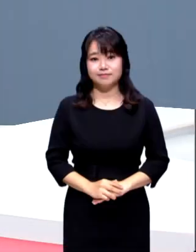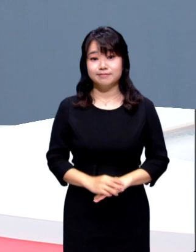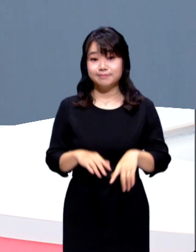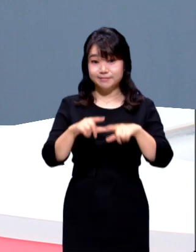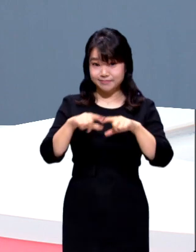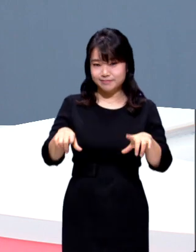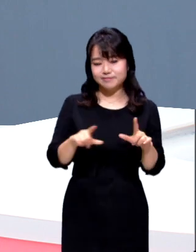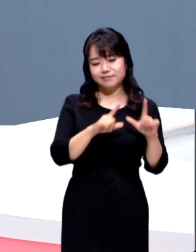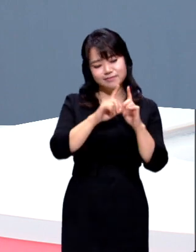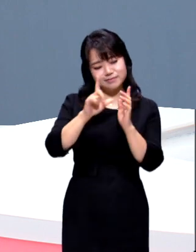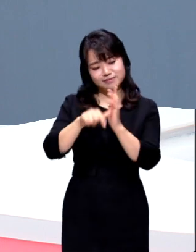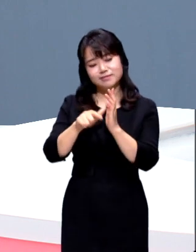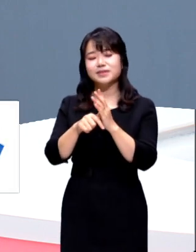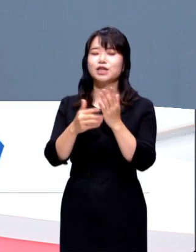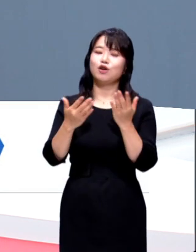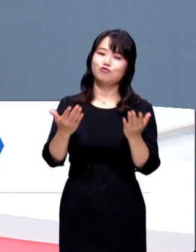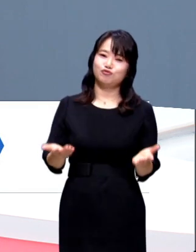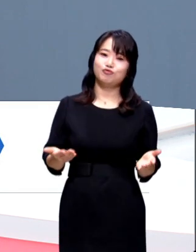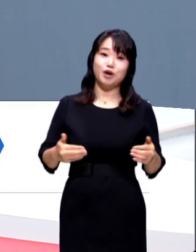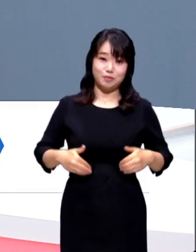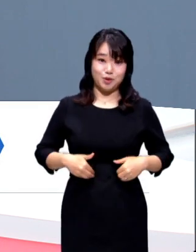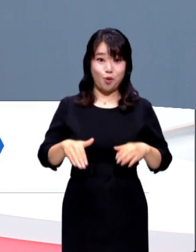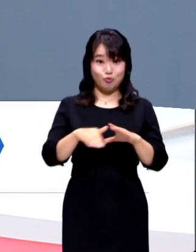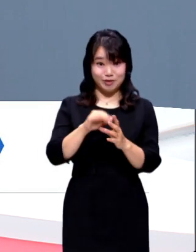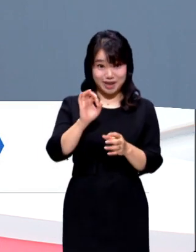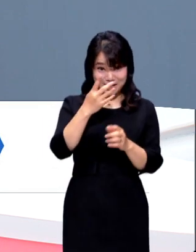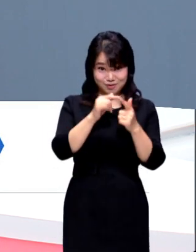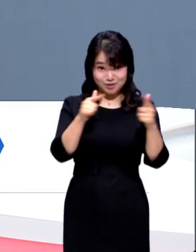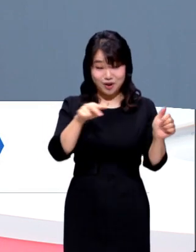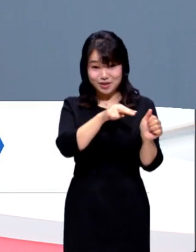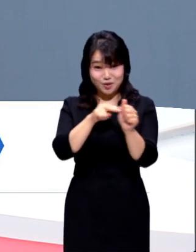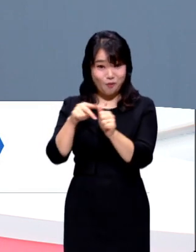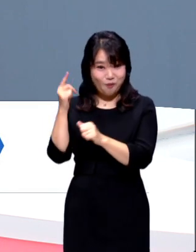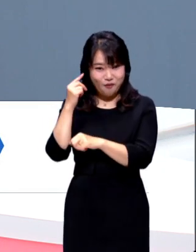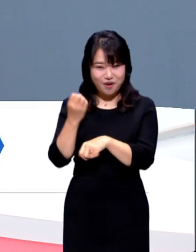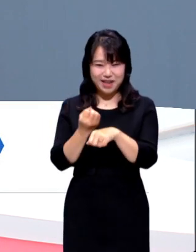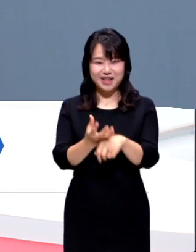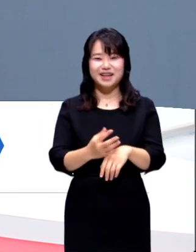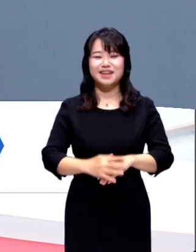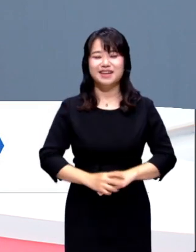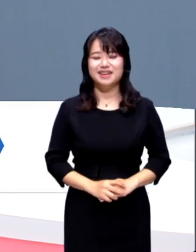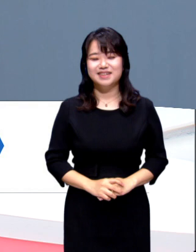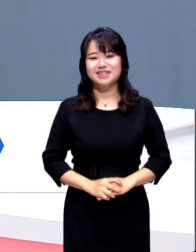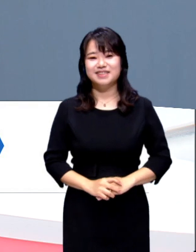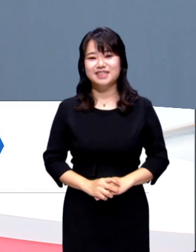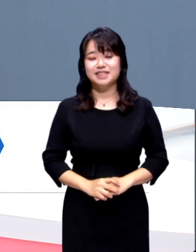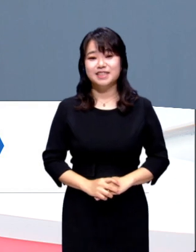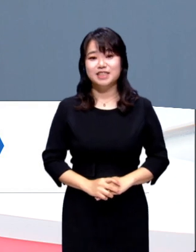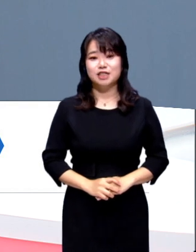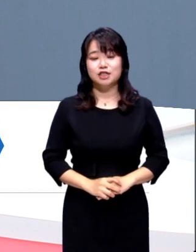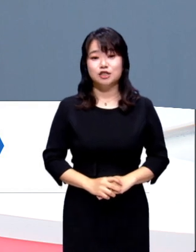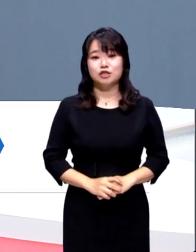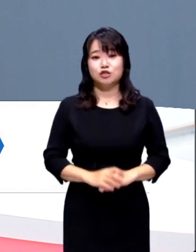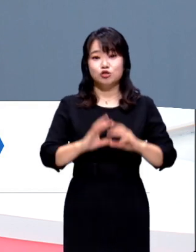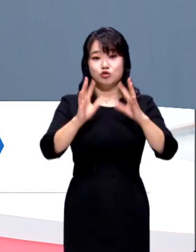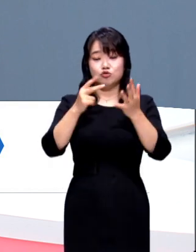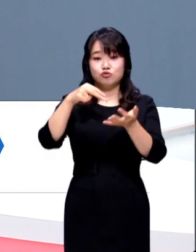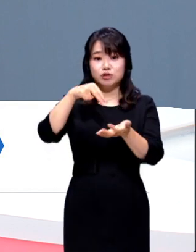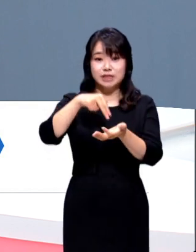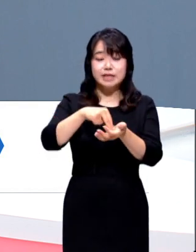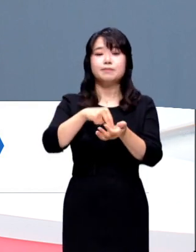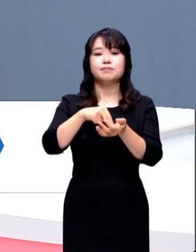일상의 쉼표가 필요한 시간, 아름다운 문화예술 소식을 전해드리는 이주의 원픽입니다. 네, 국립현대미술관을